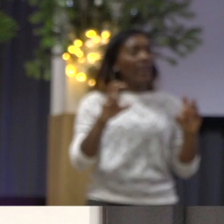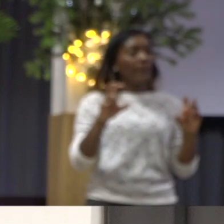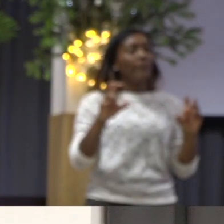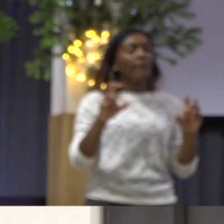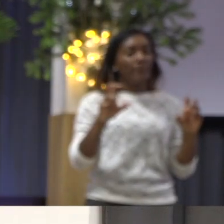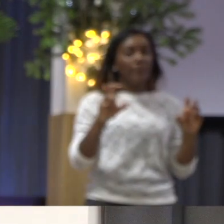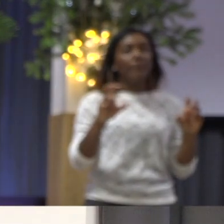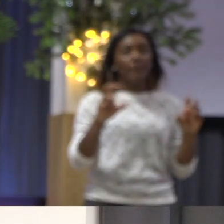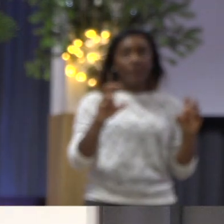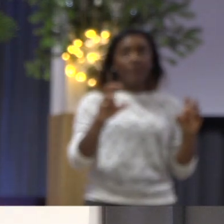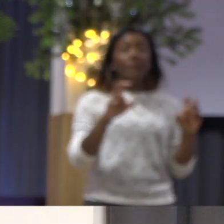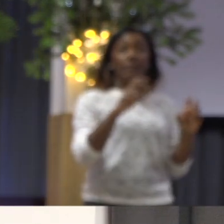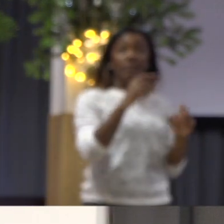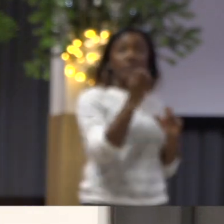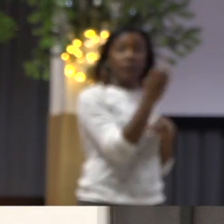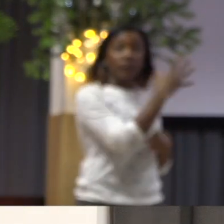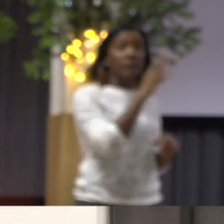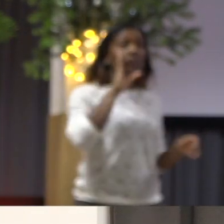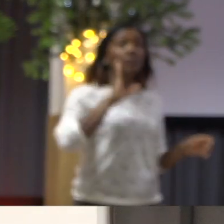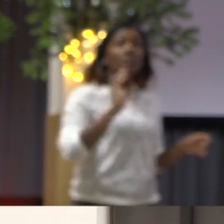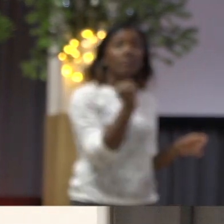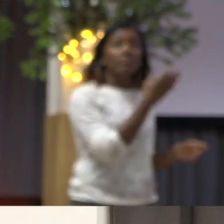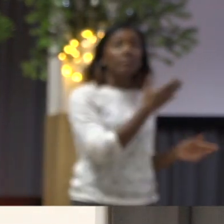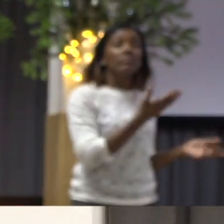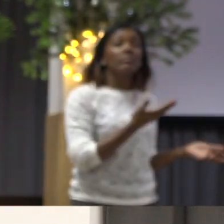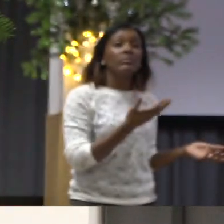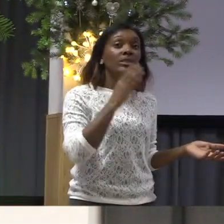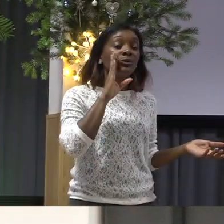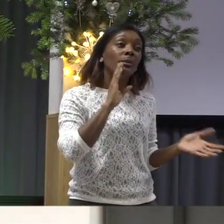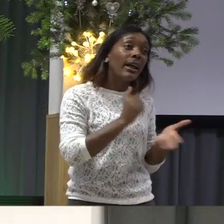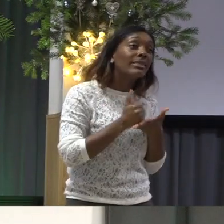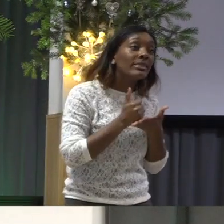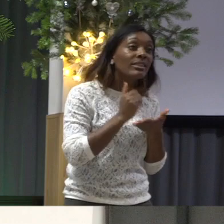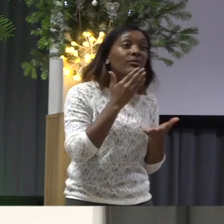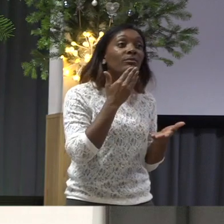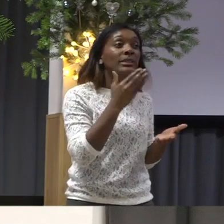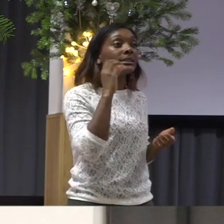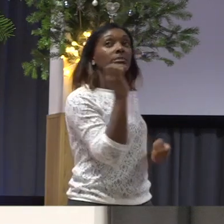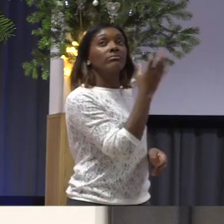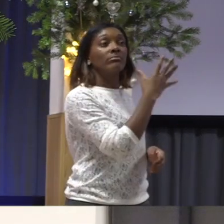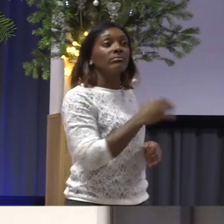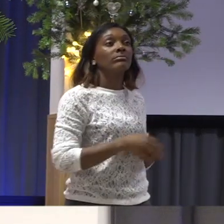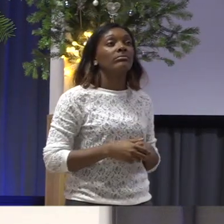J'ai un PowerPoint qui est sur le tableau. Si on peut me donner la main, ça m'aiderait.